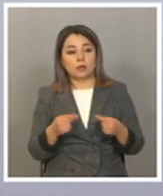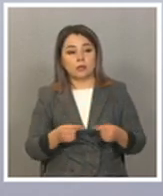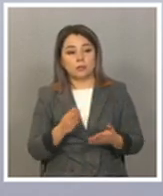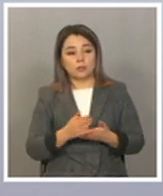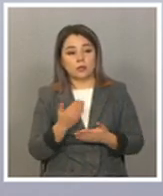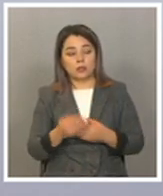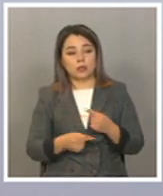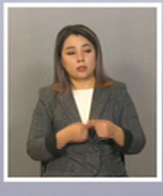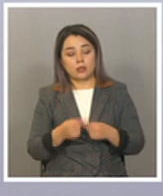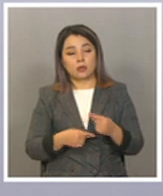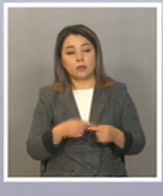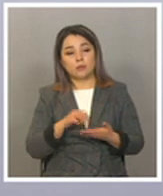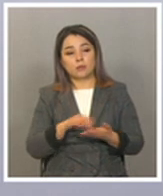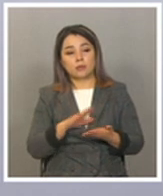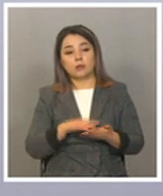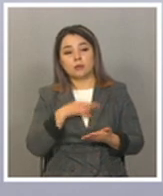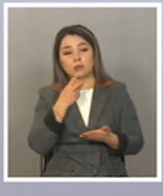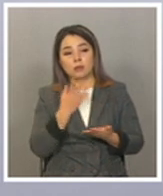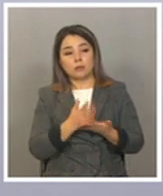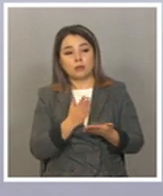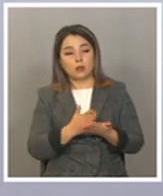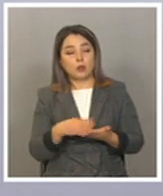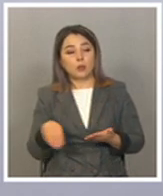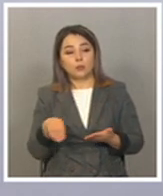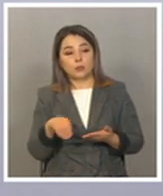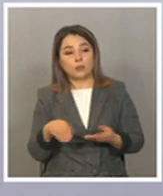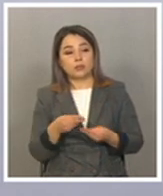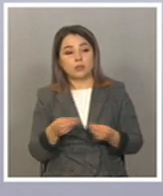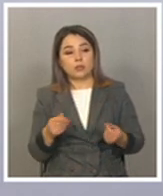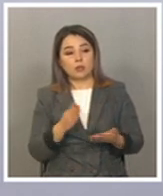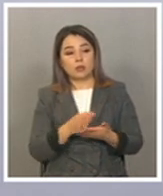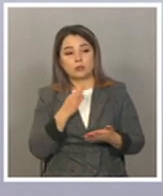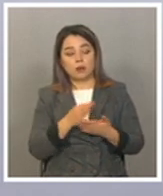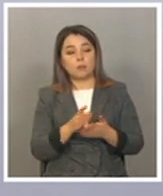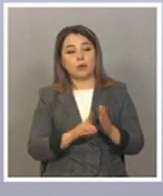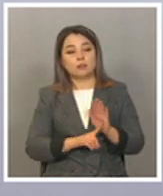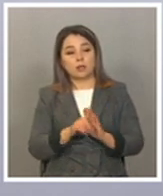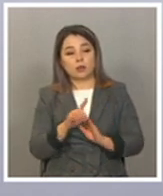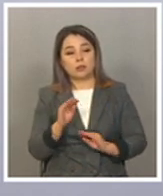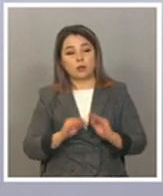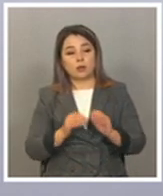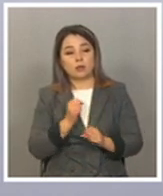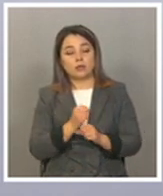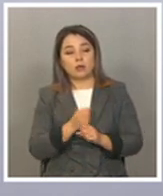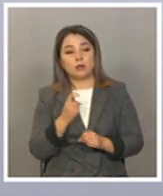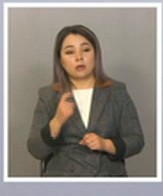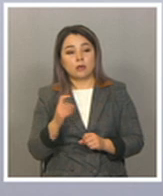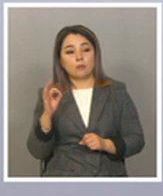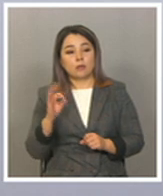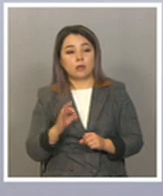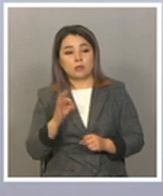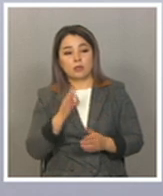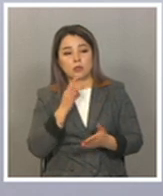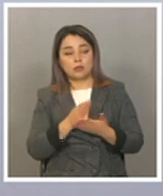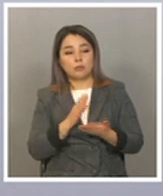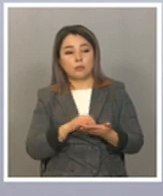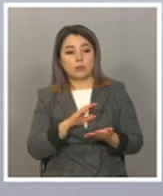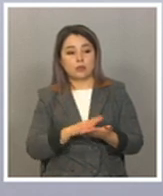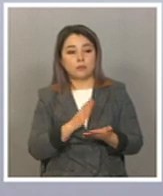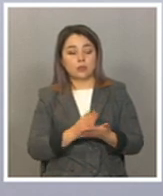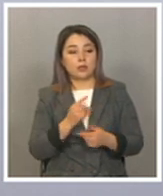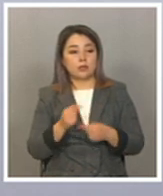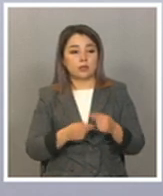келесі белгілеулерді алайық. Тұздың ертіндідегі бастапқы концентрациясы x% деп белгілеп,